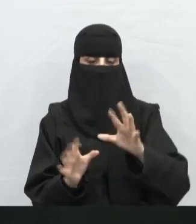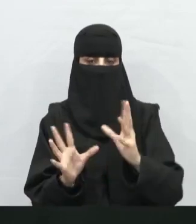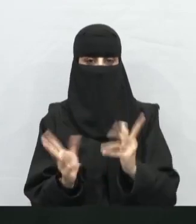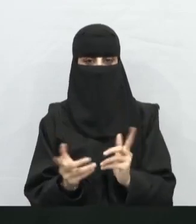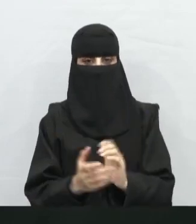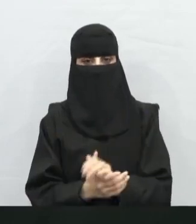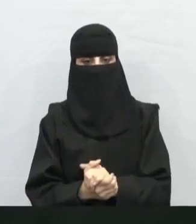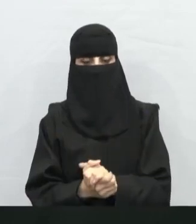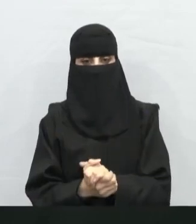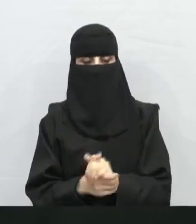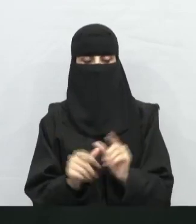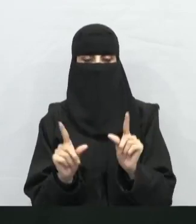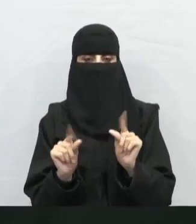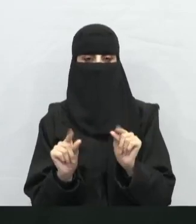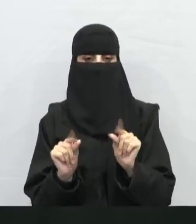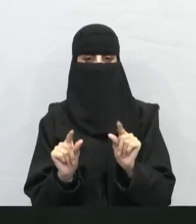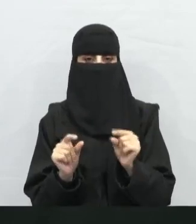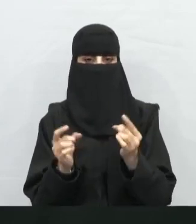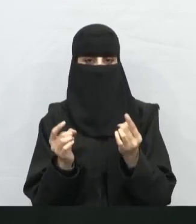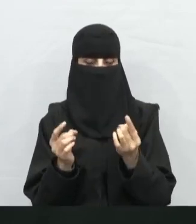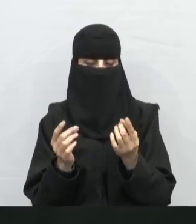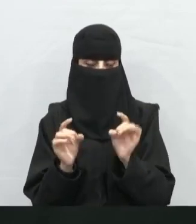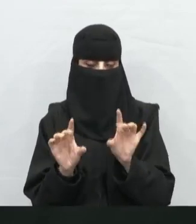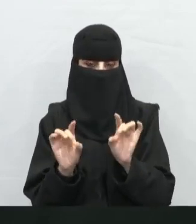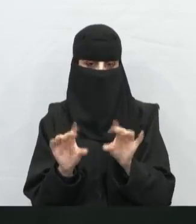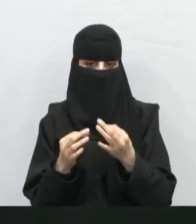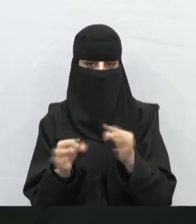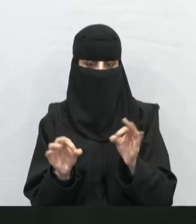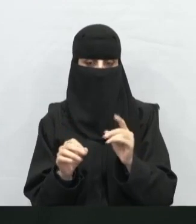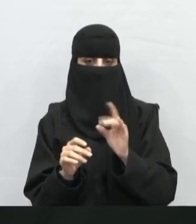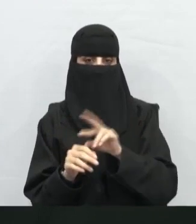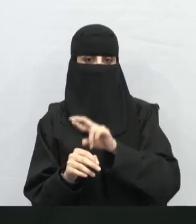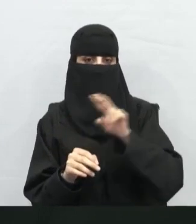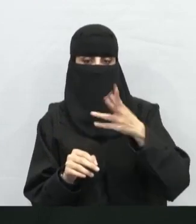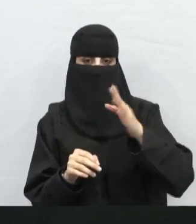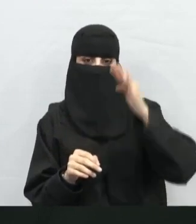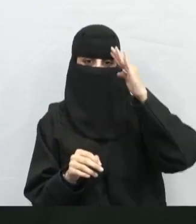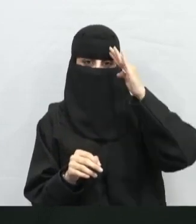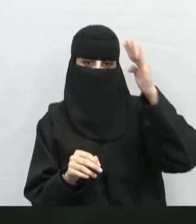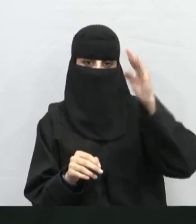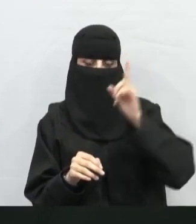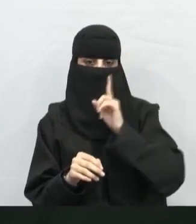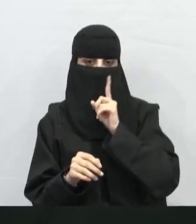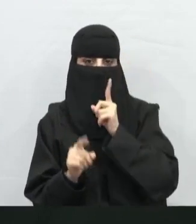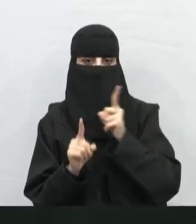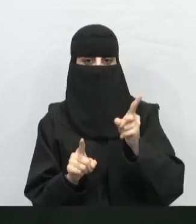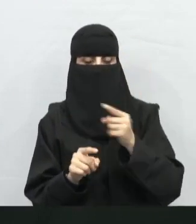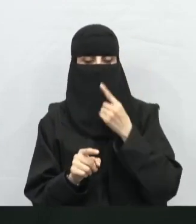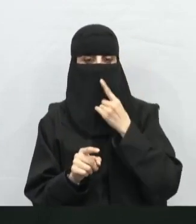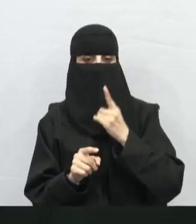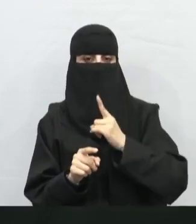احسنتم شكرا يا امي شكرا يا امي سافعل ان شاء الله